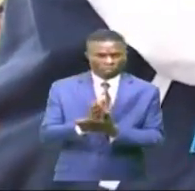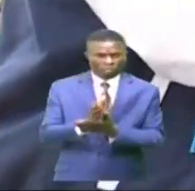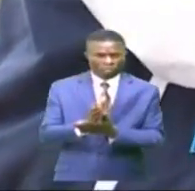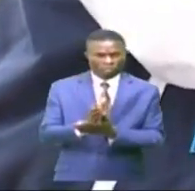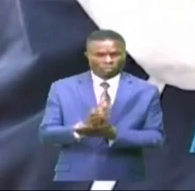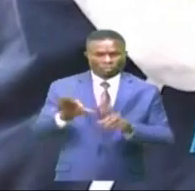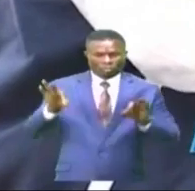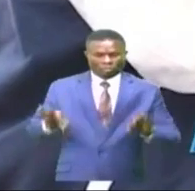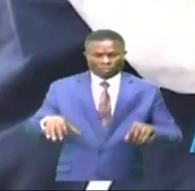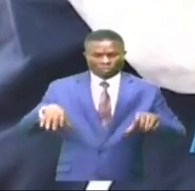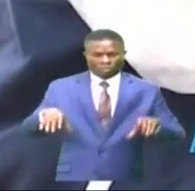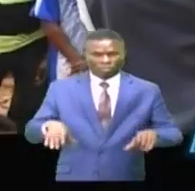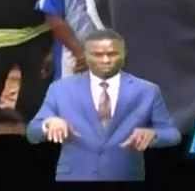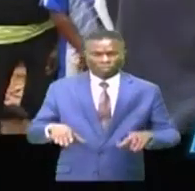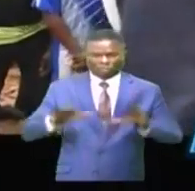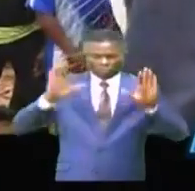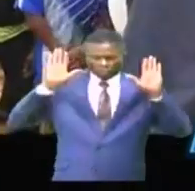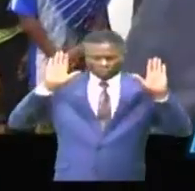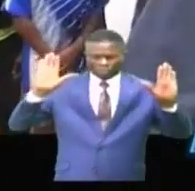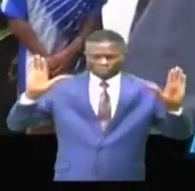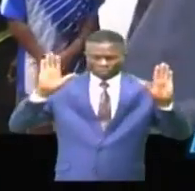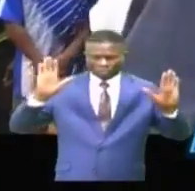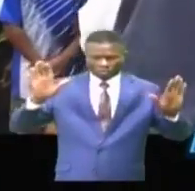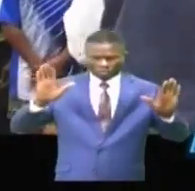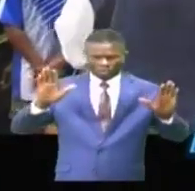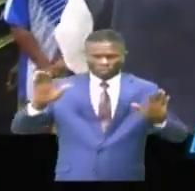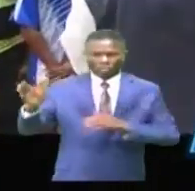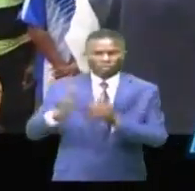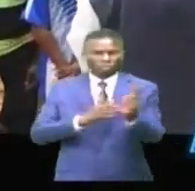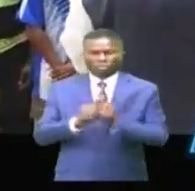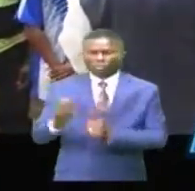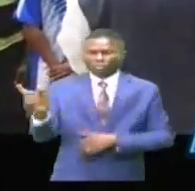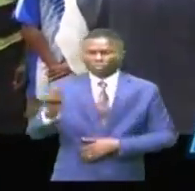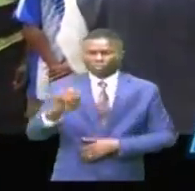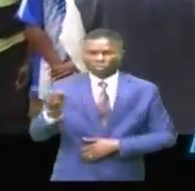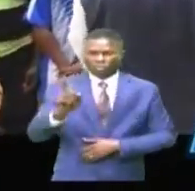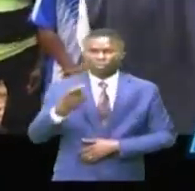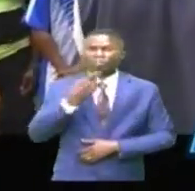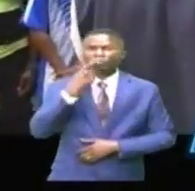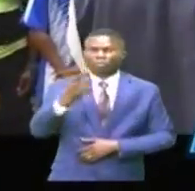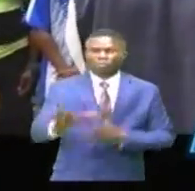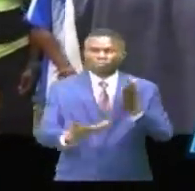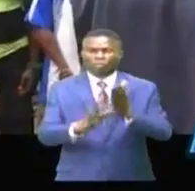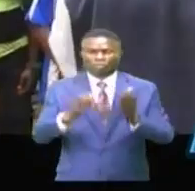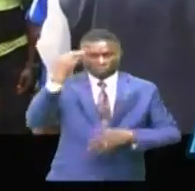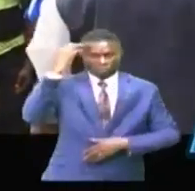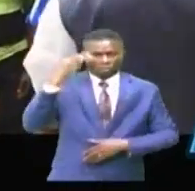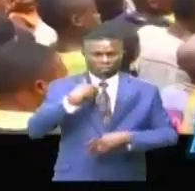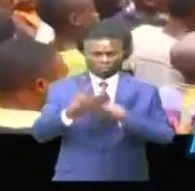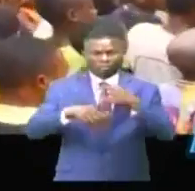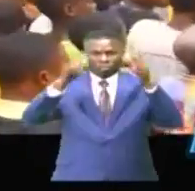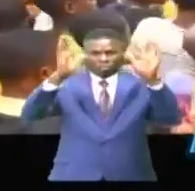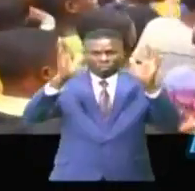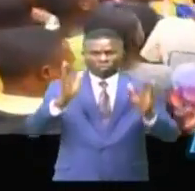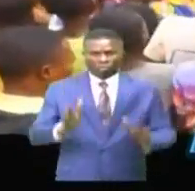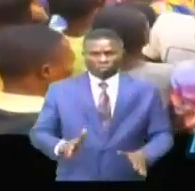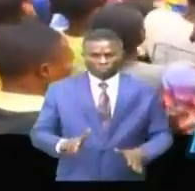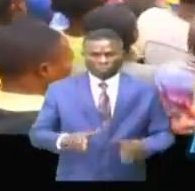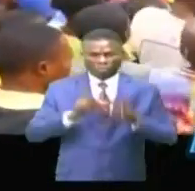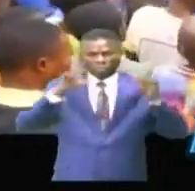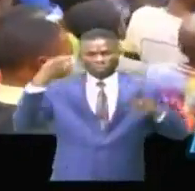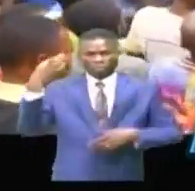terres congolaises sont sacrés et ne doivent pas être bradés à indiquer le vice ministre d'affaires étrangères et